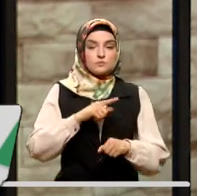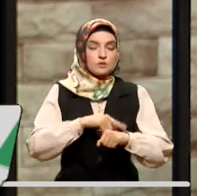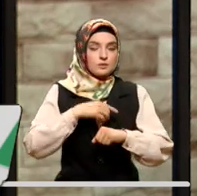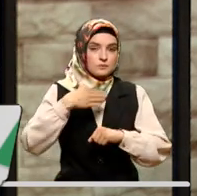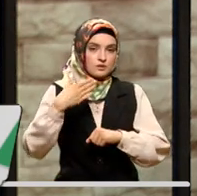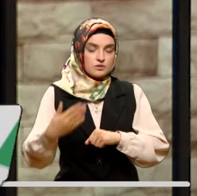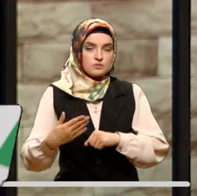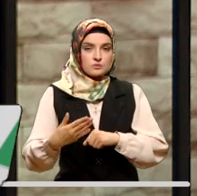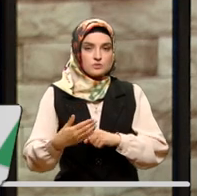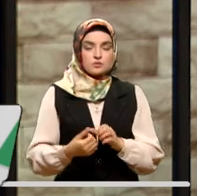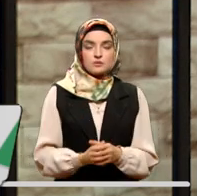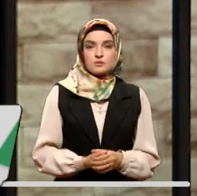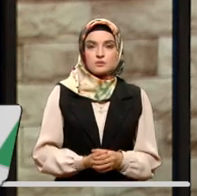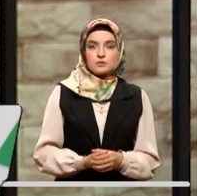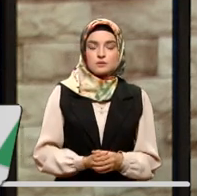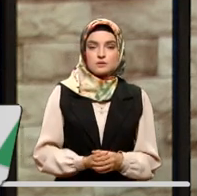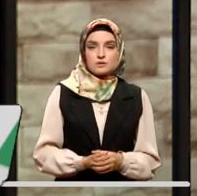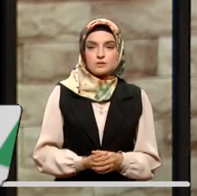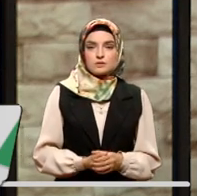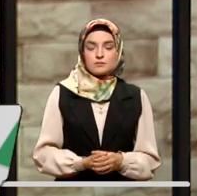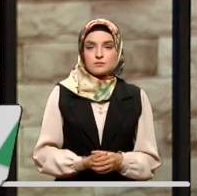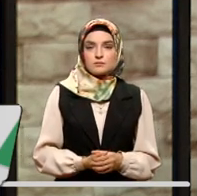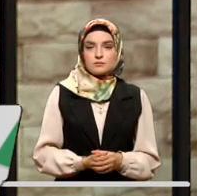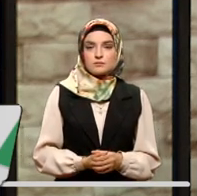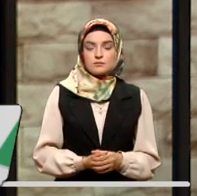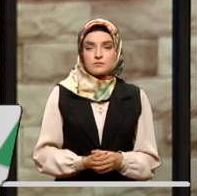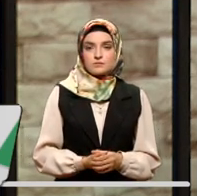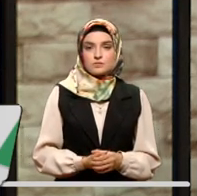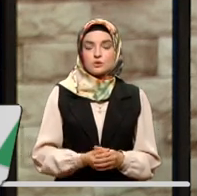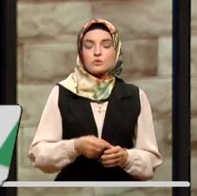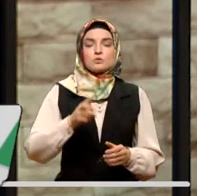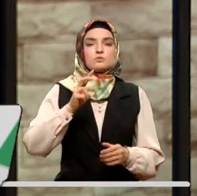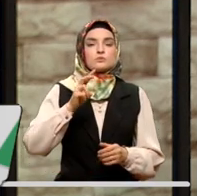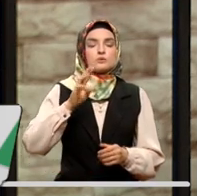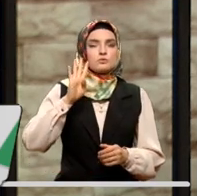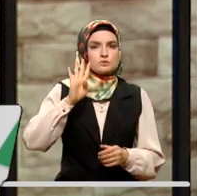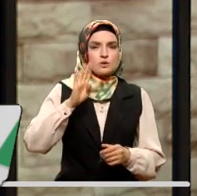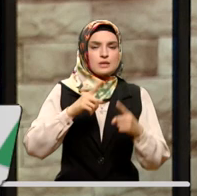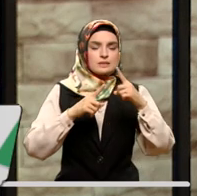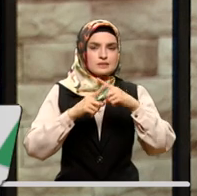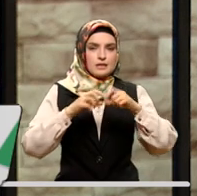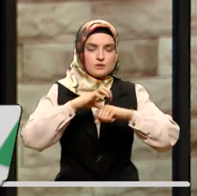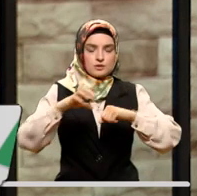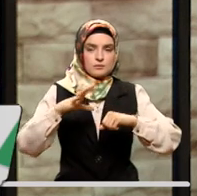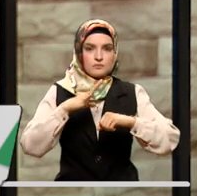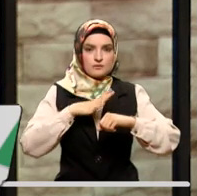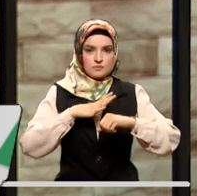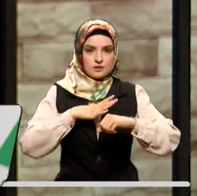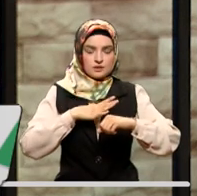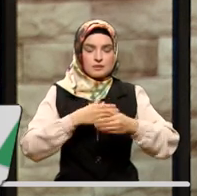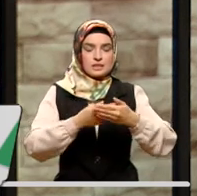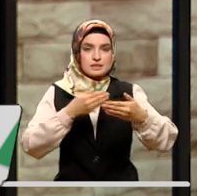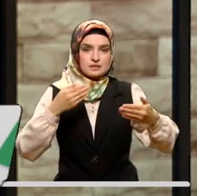talim dönemi. 4T diyorum ben buna. Tedbir, takip, talim, bir